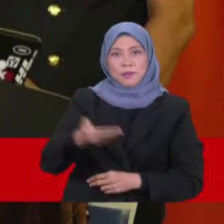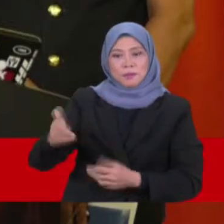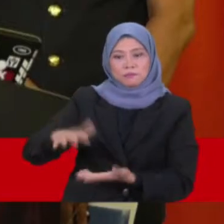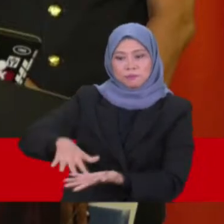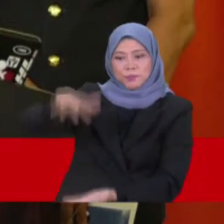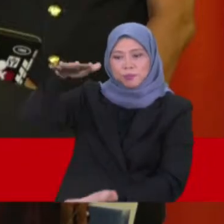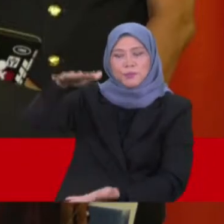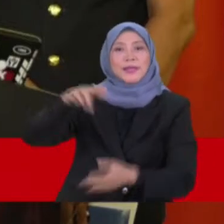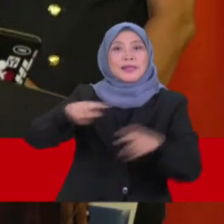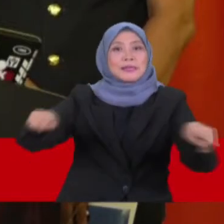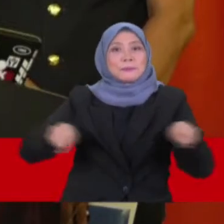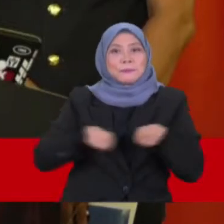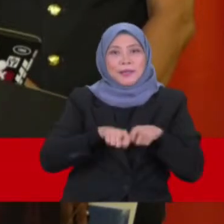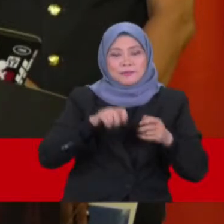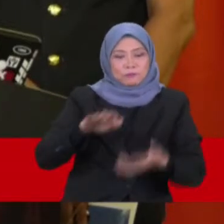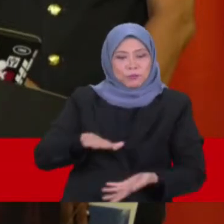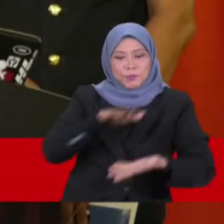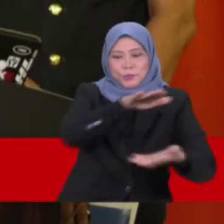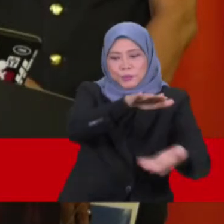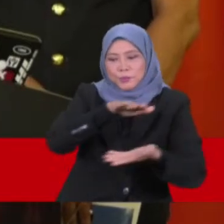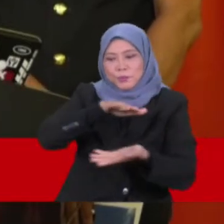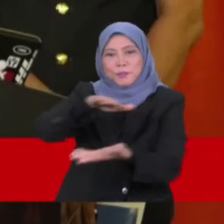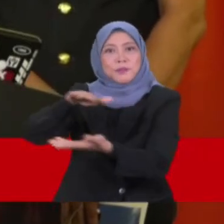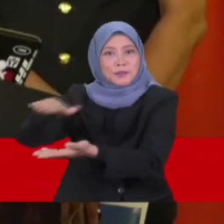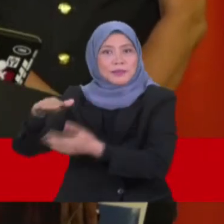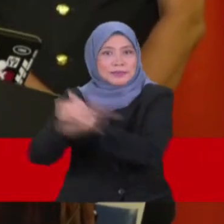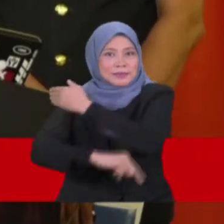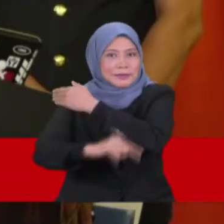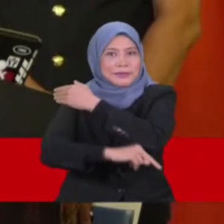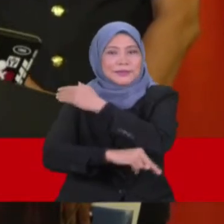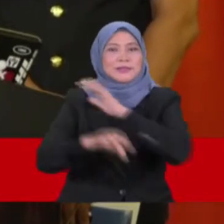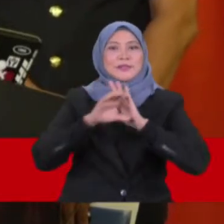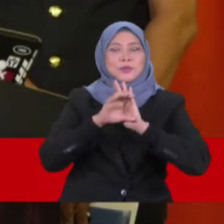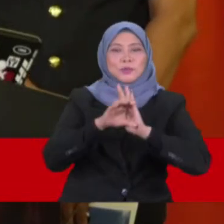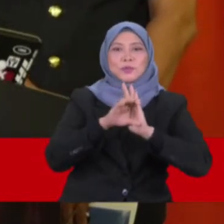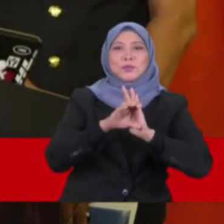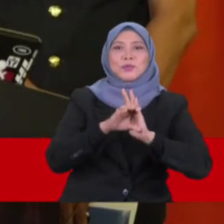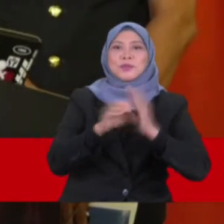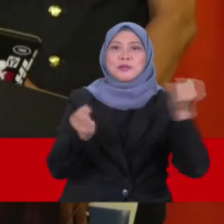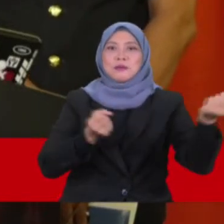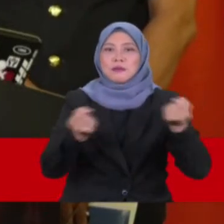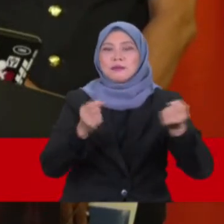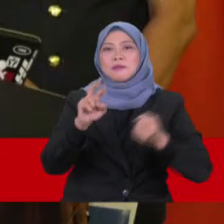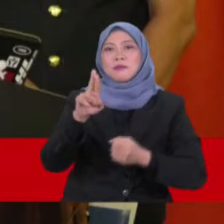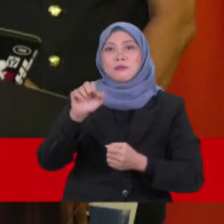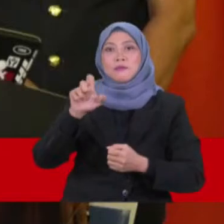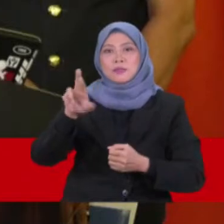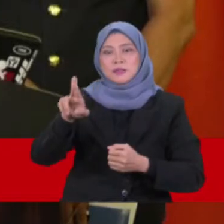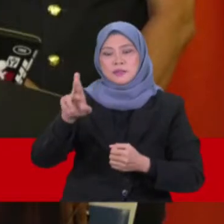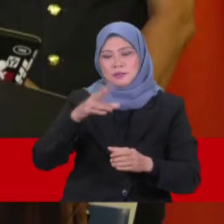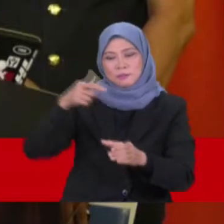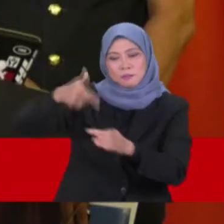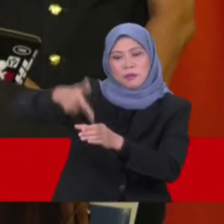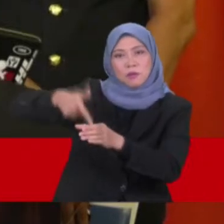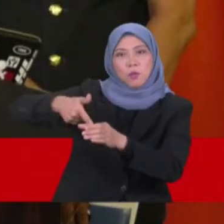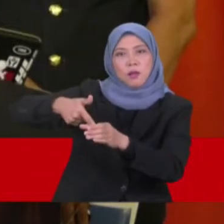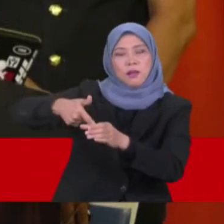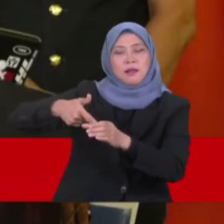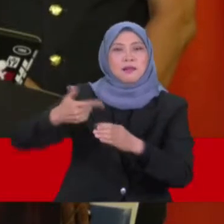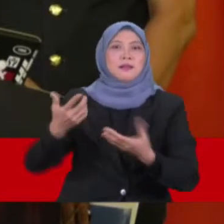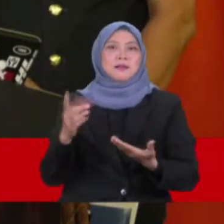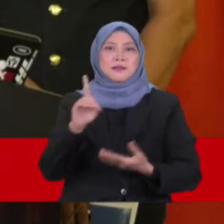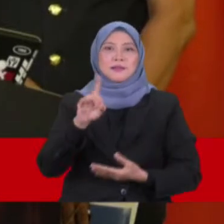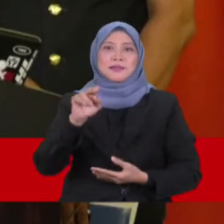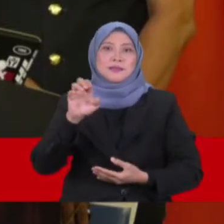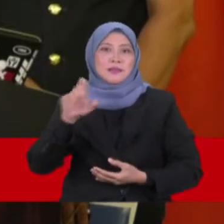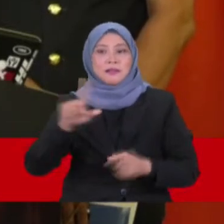logistik pengedaran ke negeri-negeri tersebut seperti rover, bekalan petrol, diesel